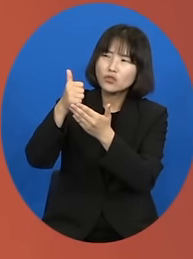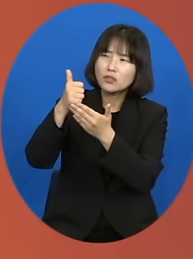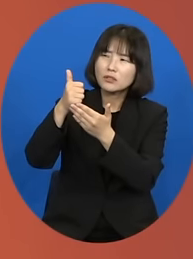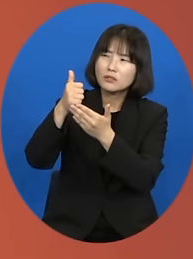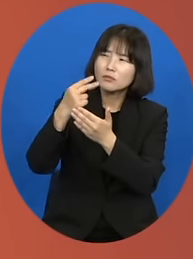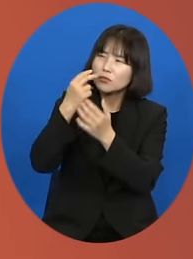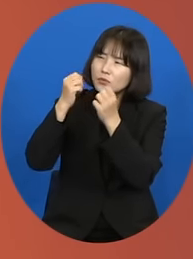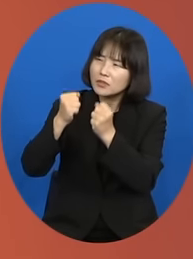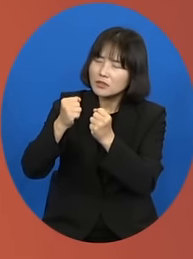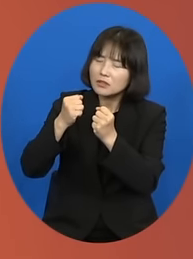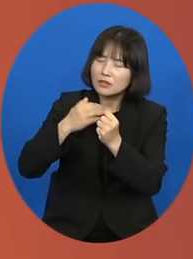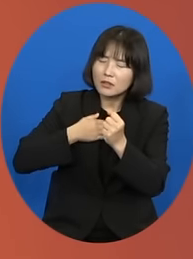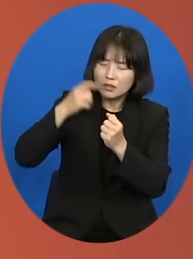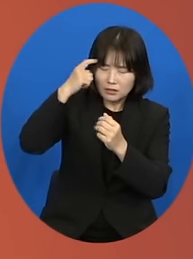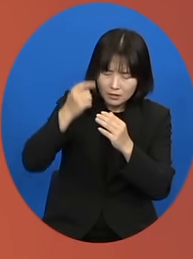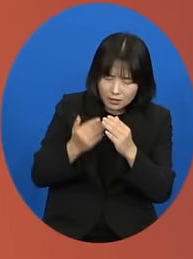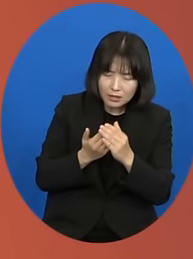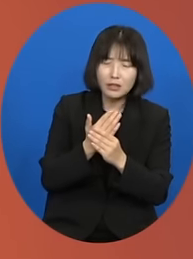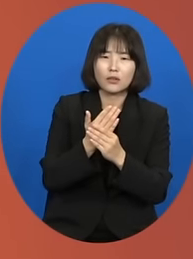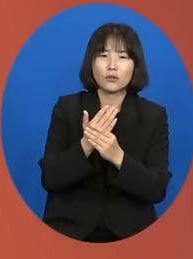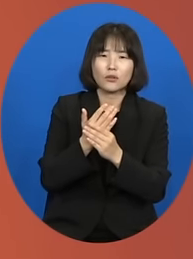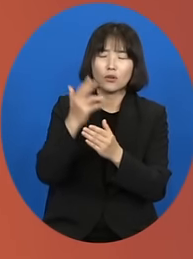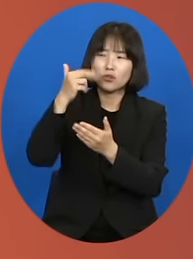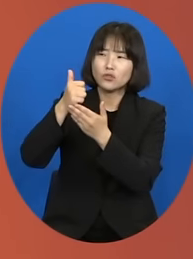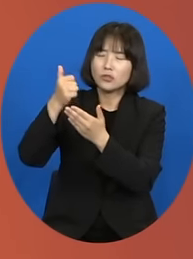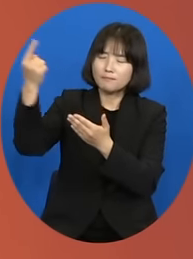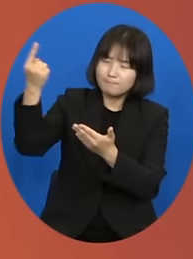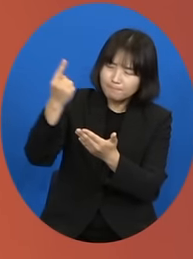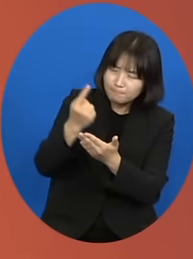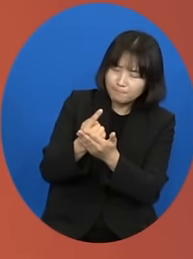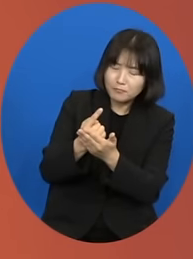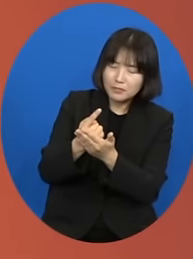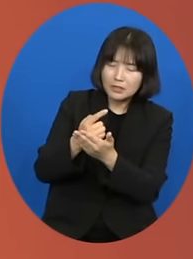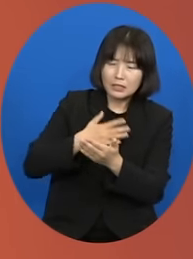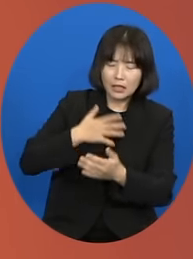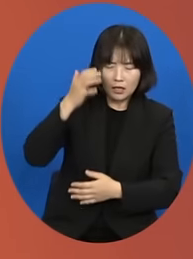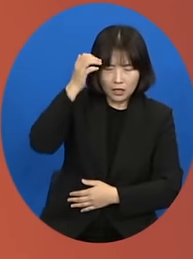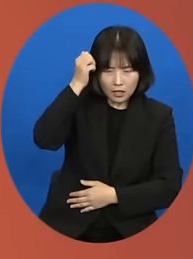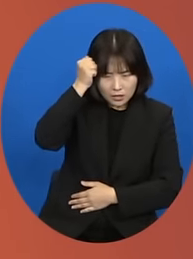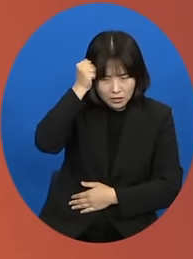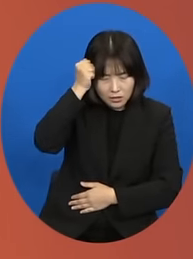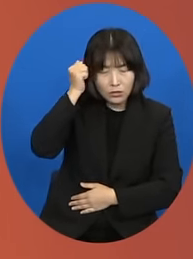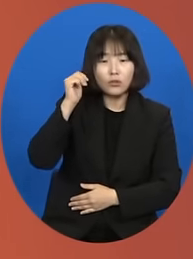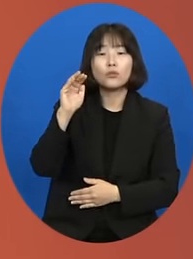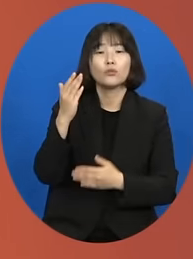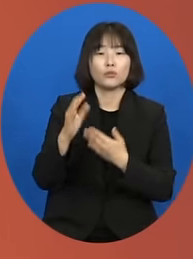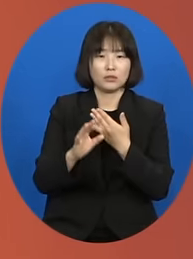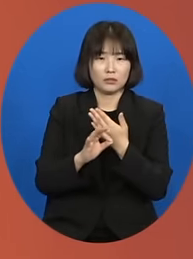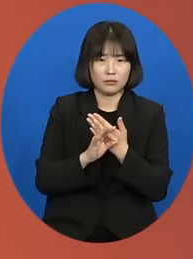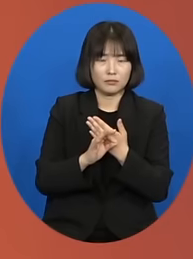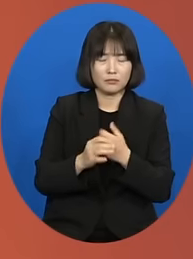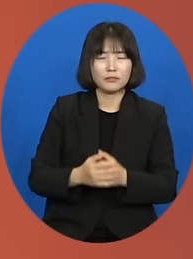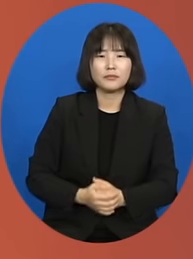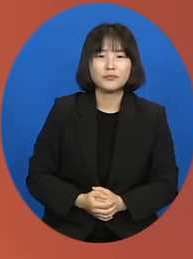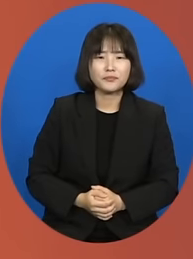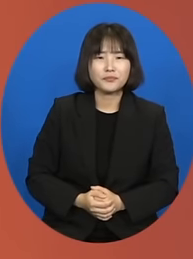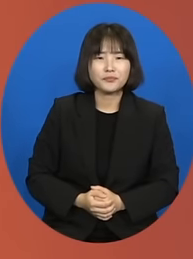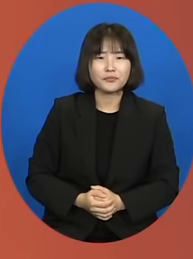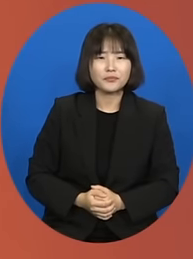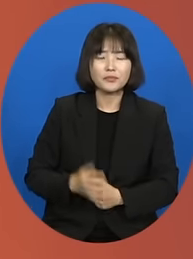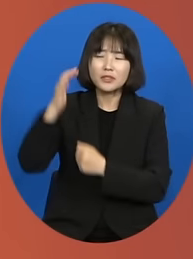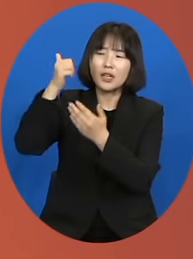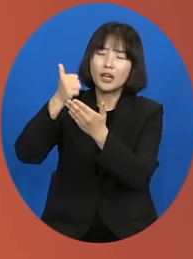가운데 생각나고 그 주님의 임재하심이 내 마음 가운데 기억난다면 그것이 여러분 가운데 주신 하나님의 가장